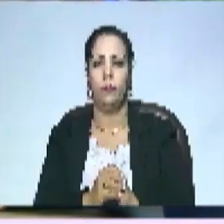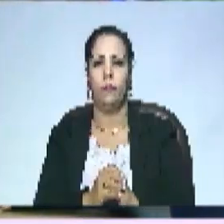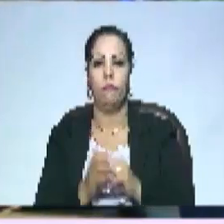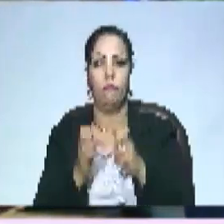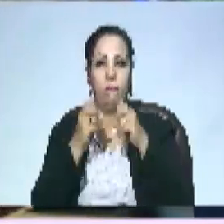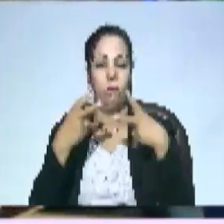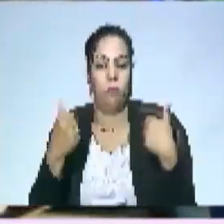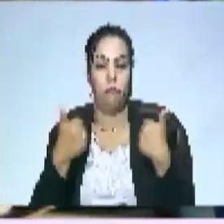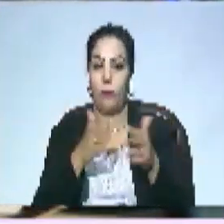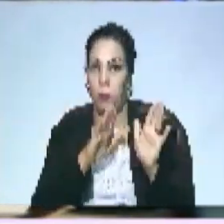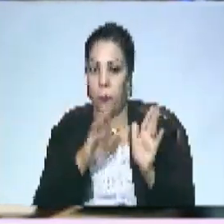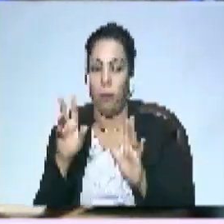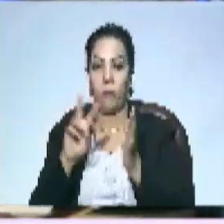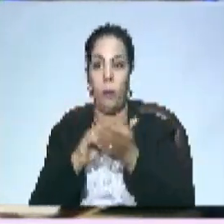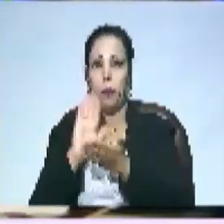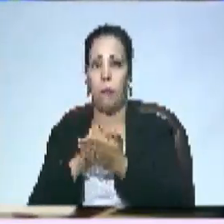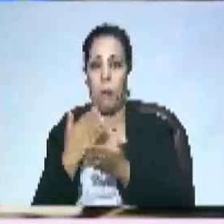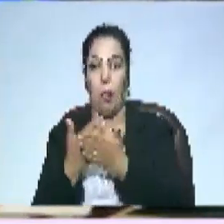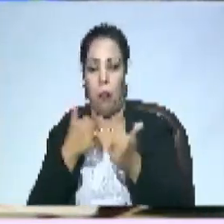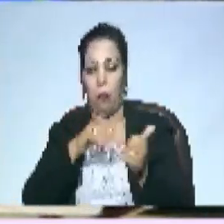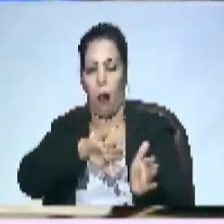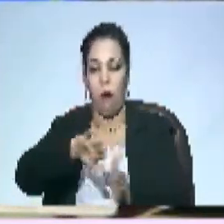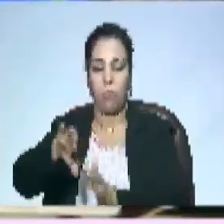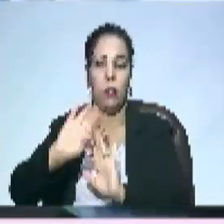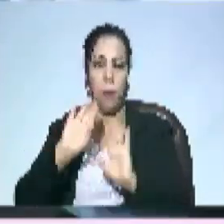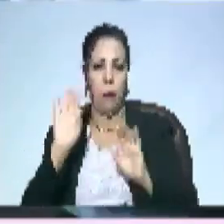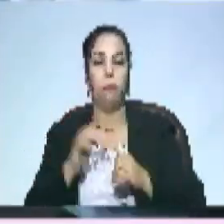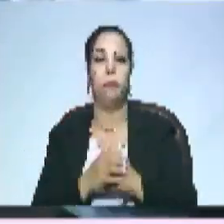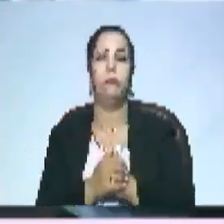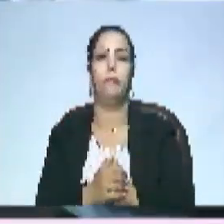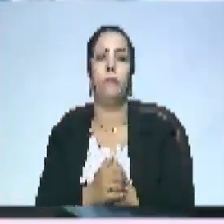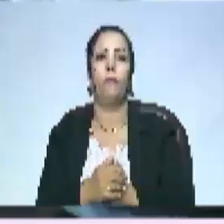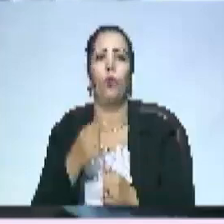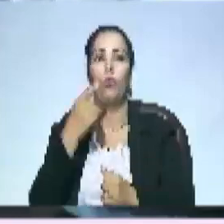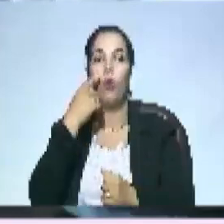خلاص خلصنا الحاجات المقليه. تمام.